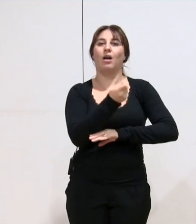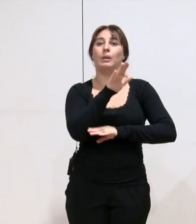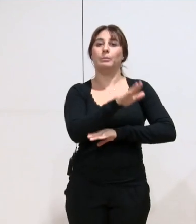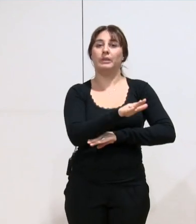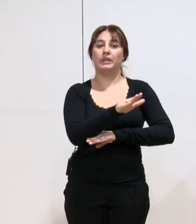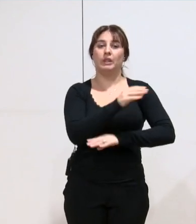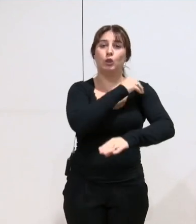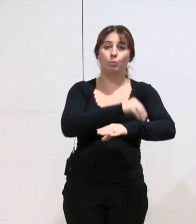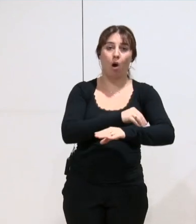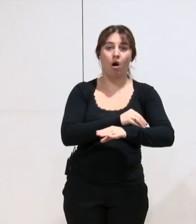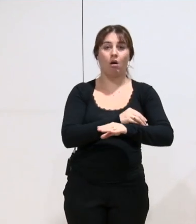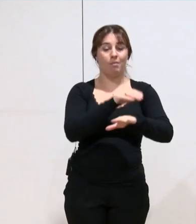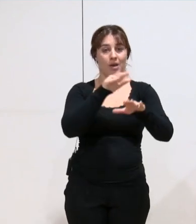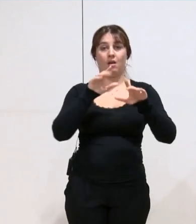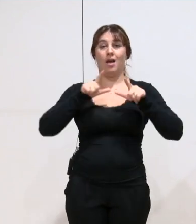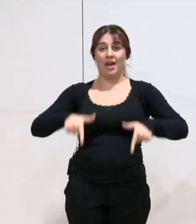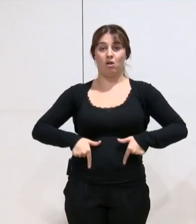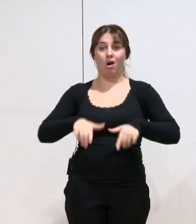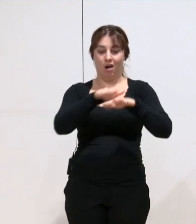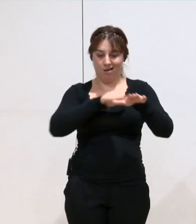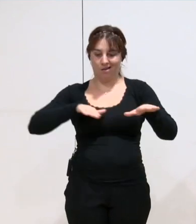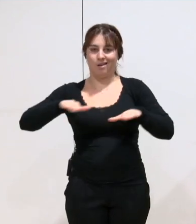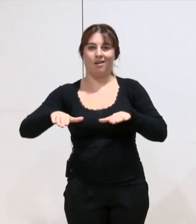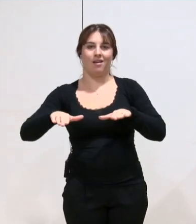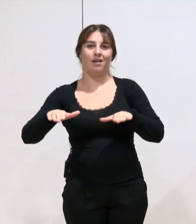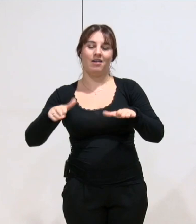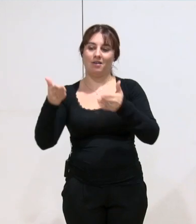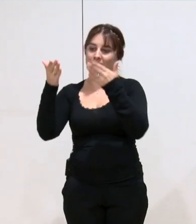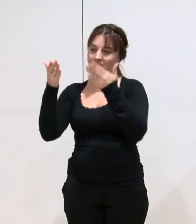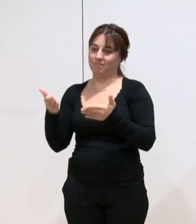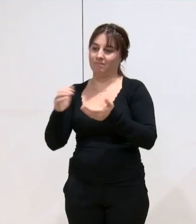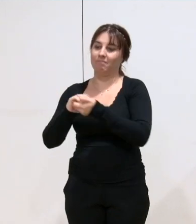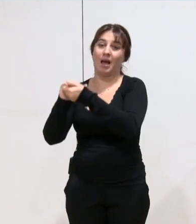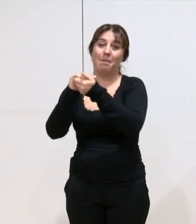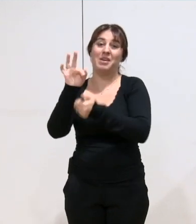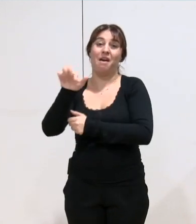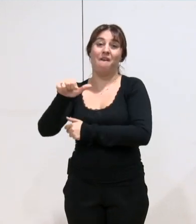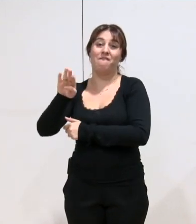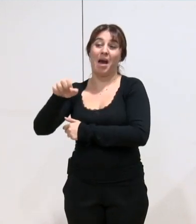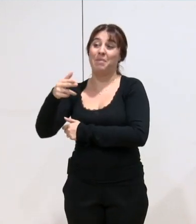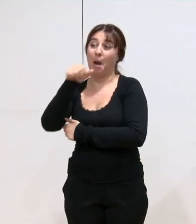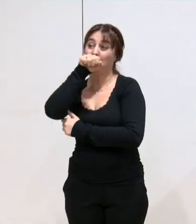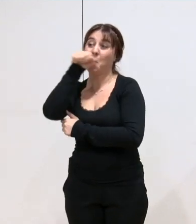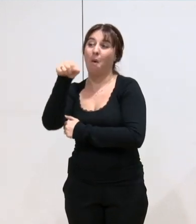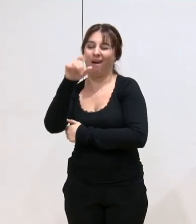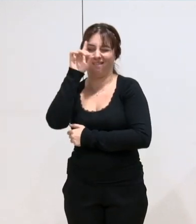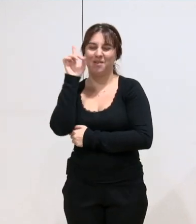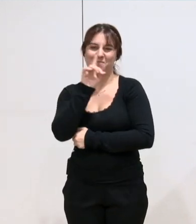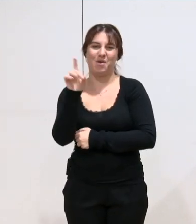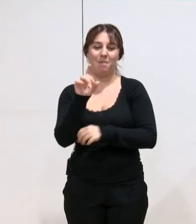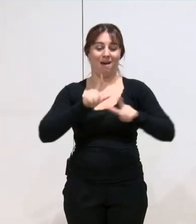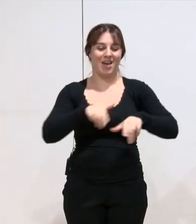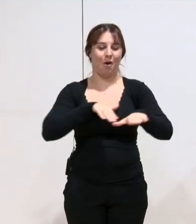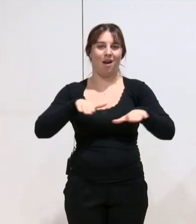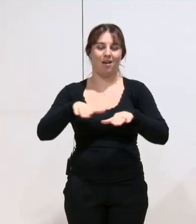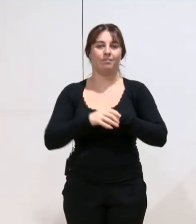temps d'accueil périscolaire cher à notre camarade et ami Fabien. Une rénovation de la